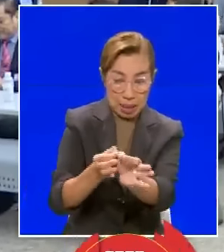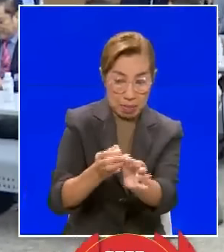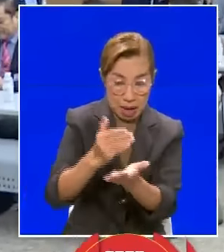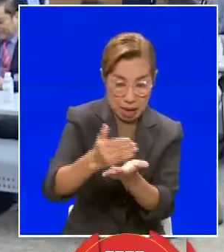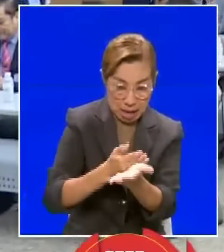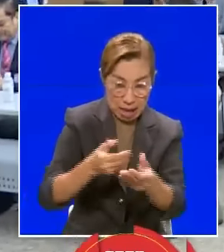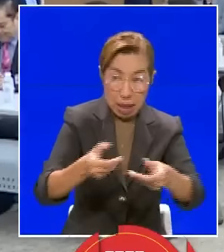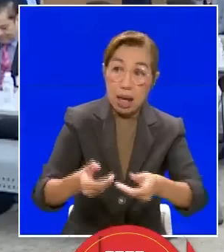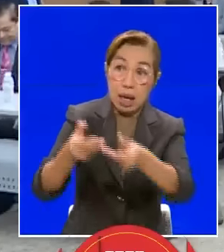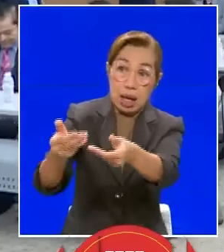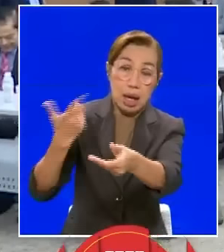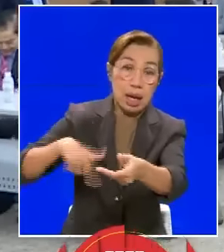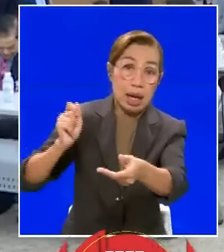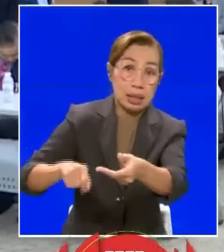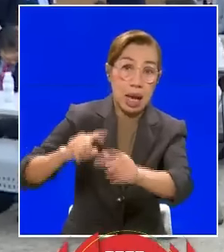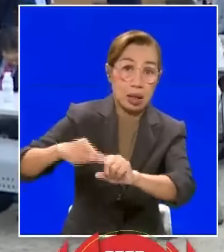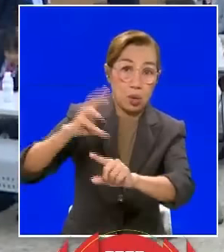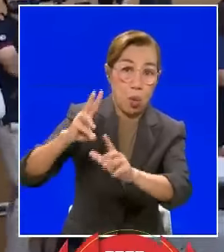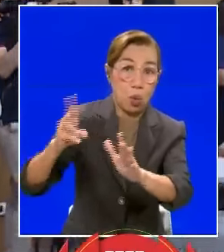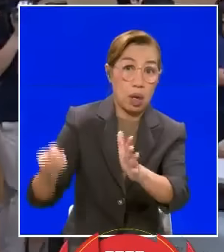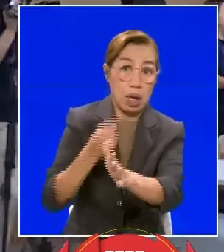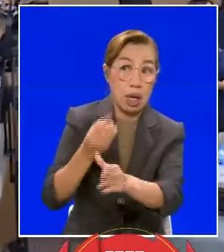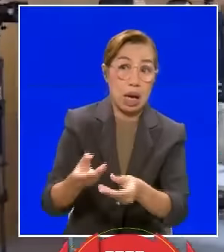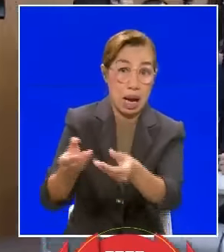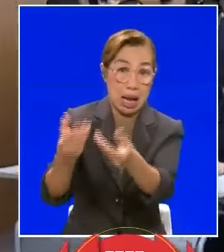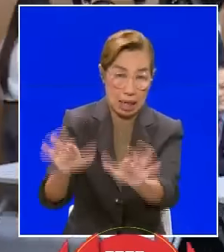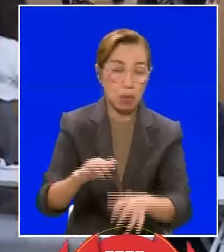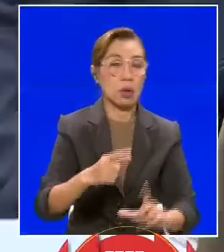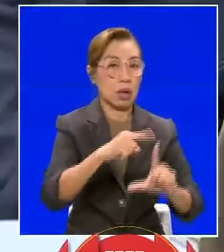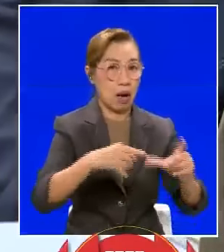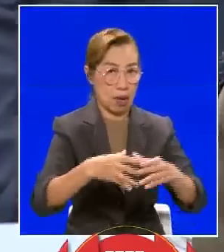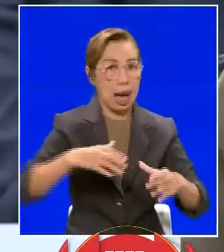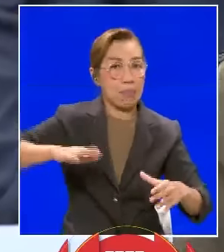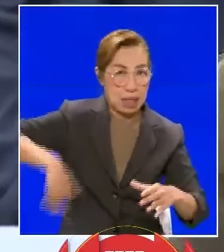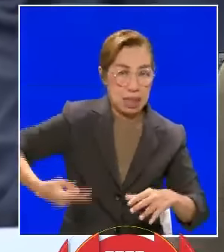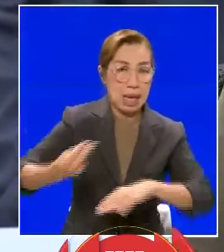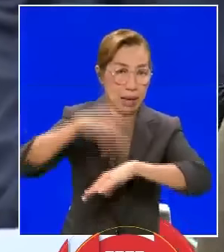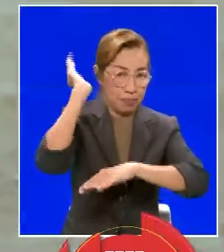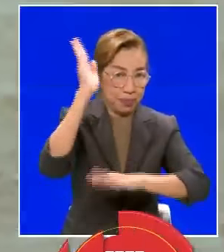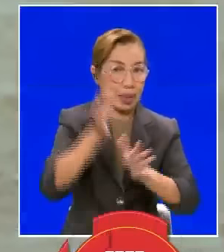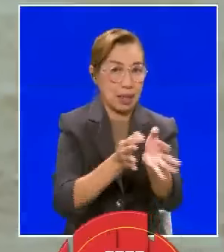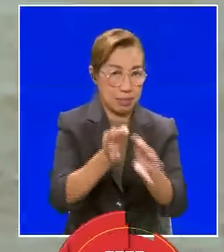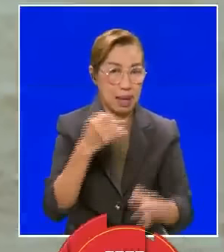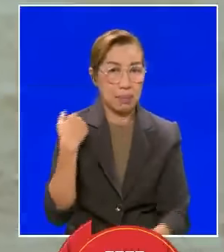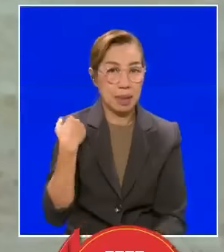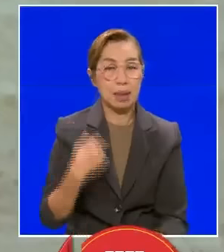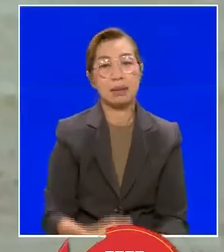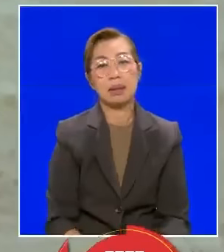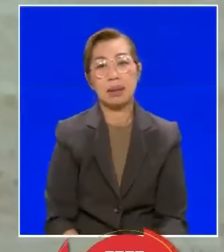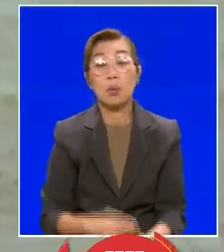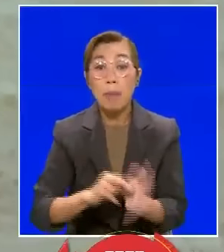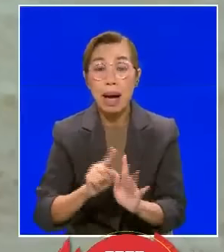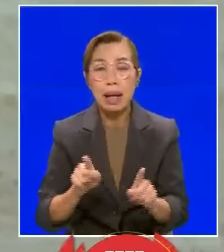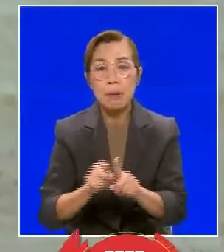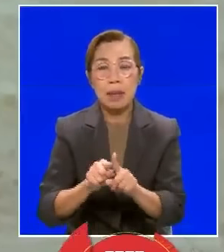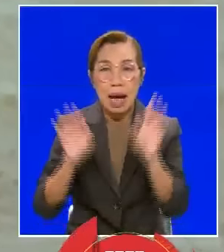อศาลรัฐธรรมนูญไปแล้วช่วงต้นเดือนมิถุนายนคืออย่างตรงนี้ต้องขยายความคุณชัยธวัฒน์ว่ามันมีน้ำหนักแต่น้ำหนัก